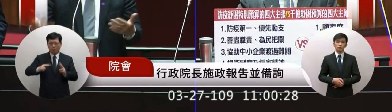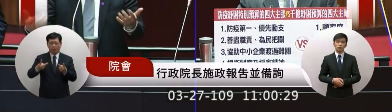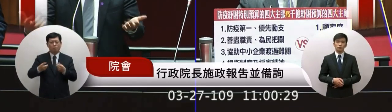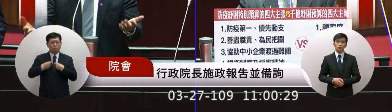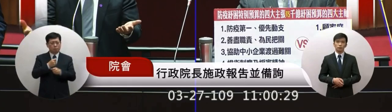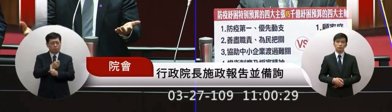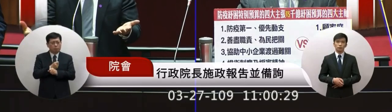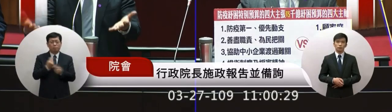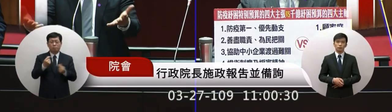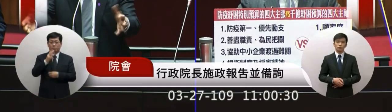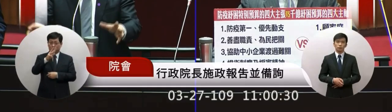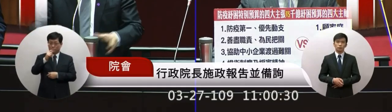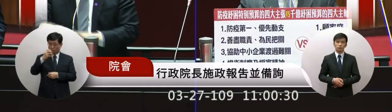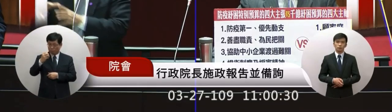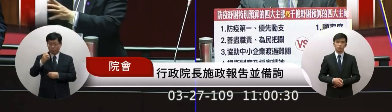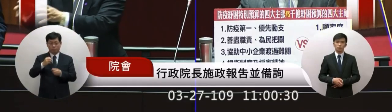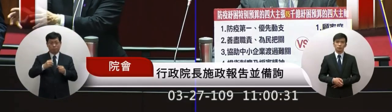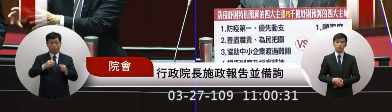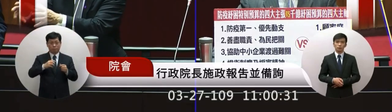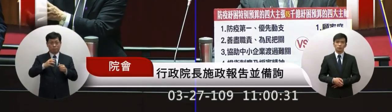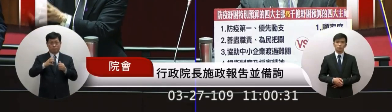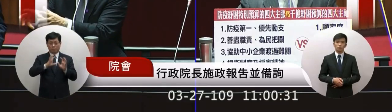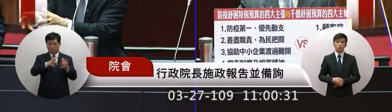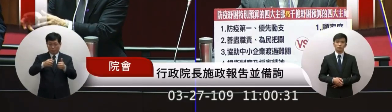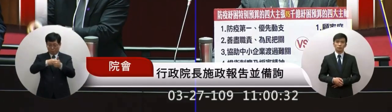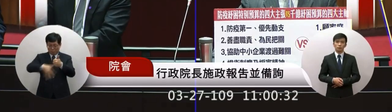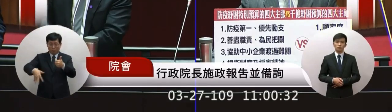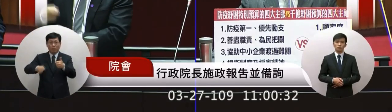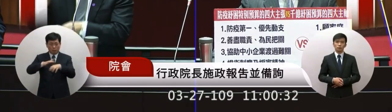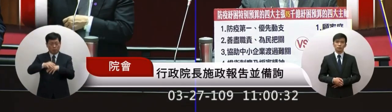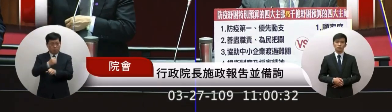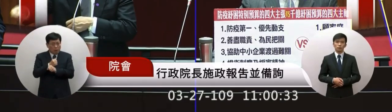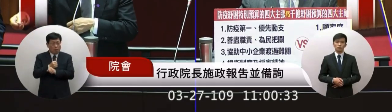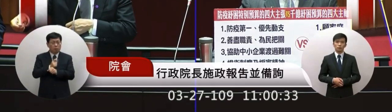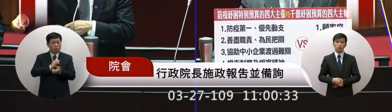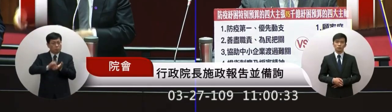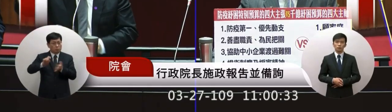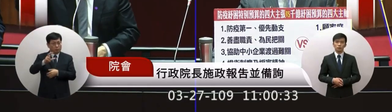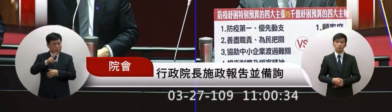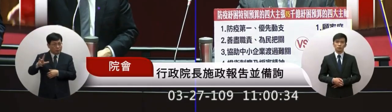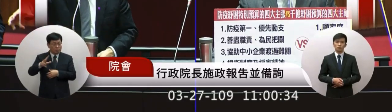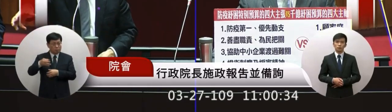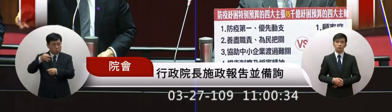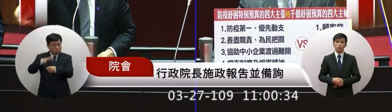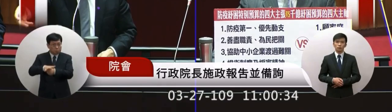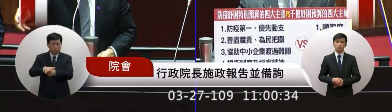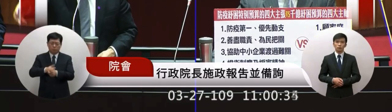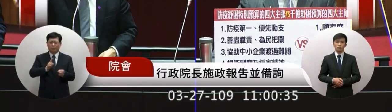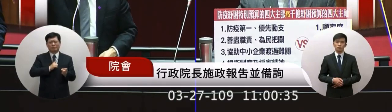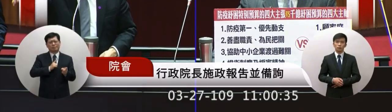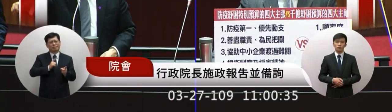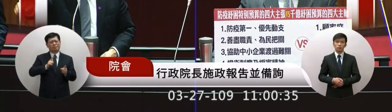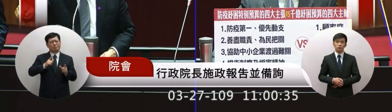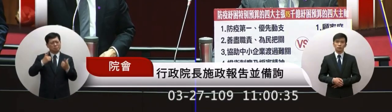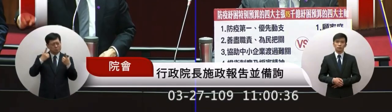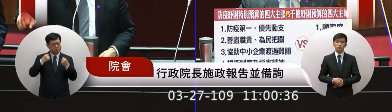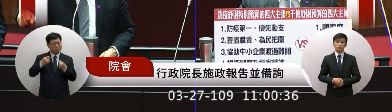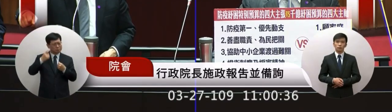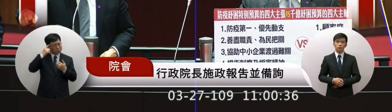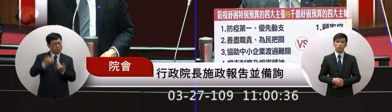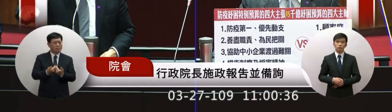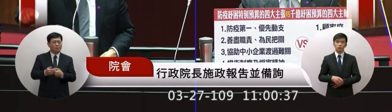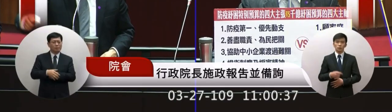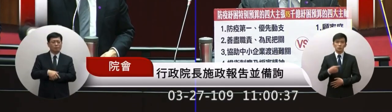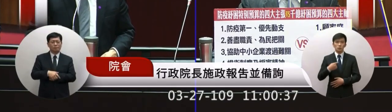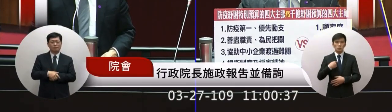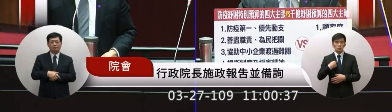因为 WTO 世界组织在甲你注意，你可用这个方法，伊就当在。 我敢无